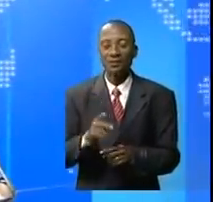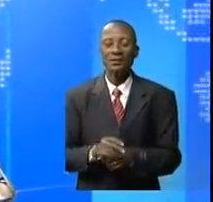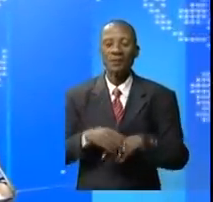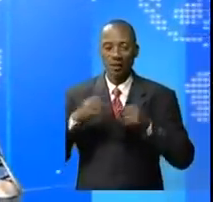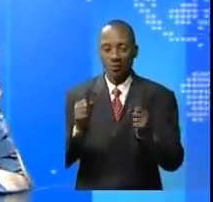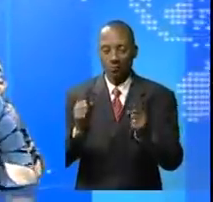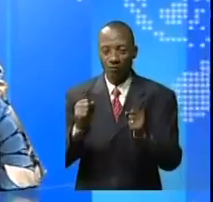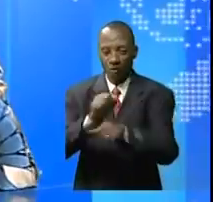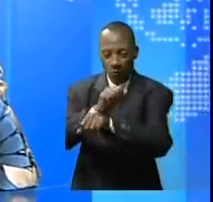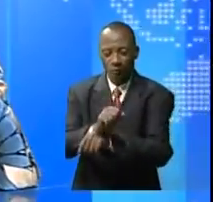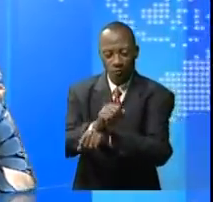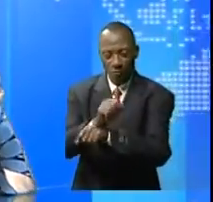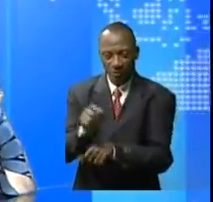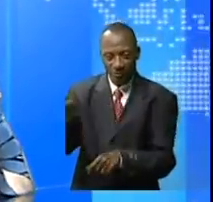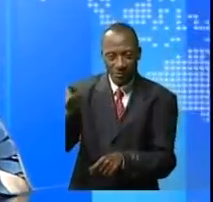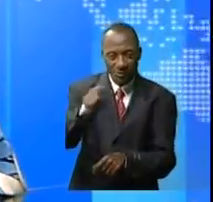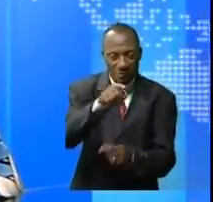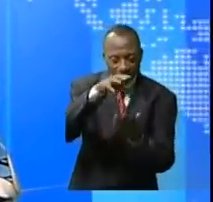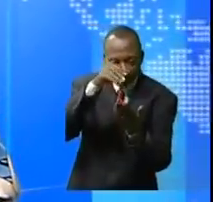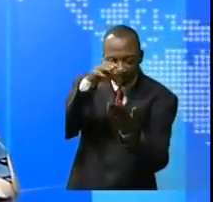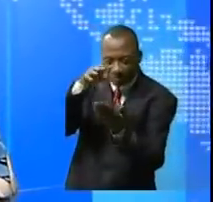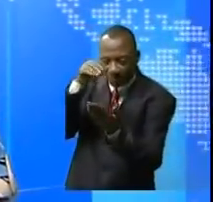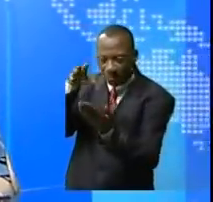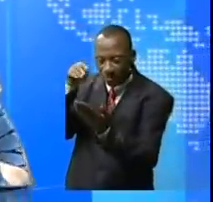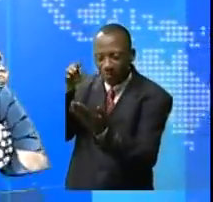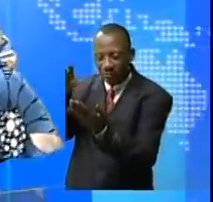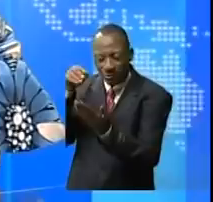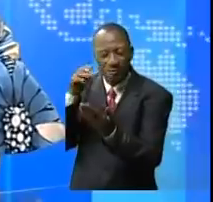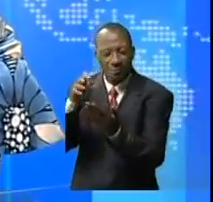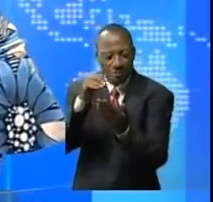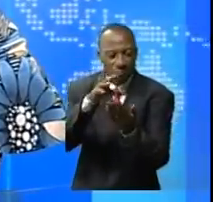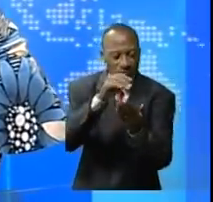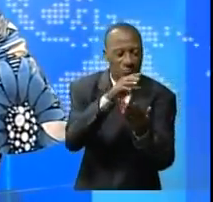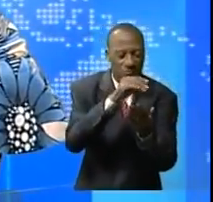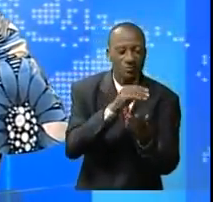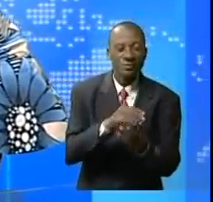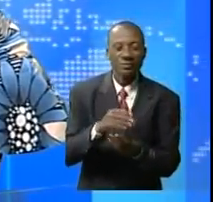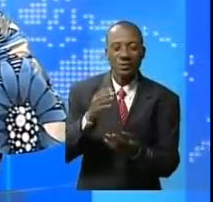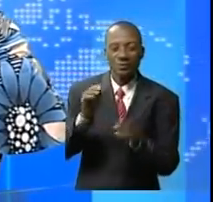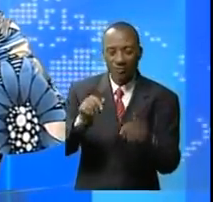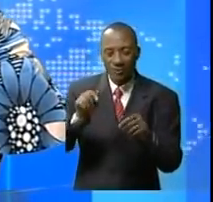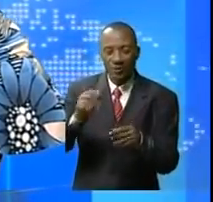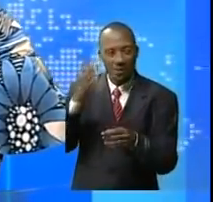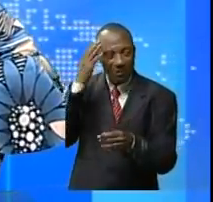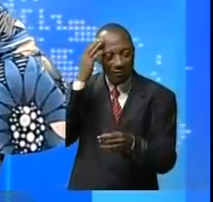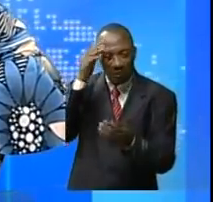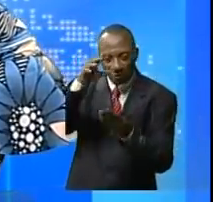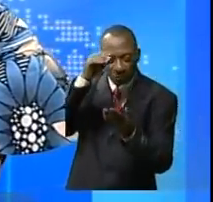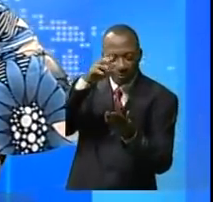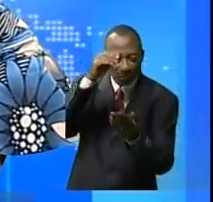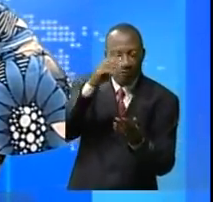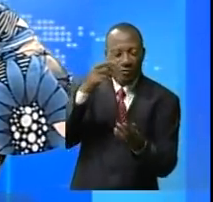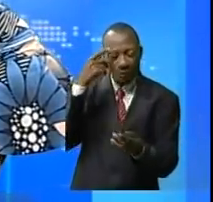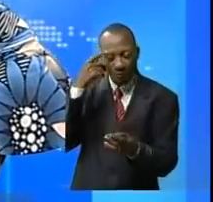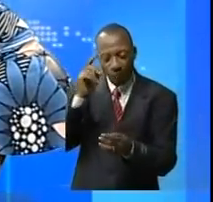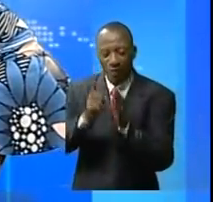le pouvoir coutumier est en train de solliciter l'appui de tout le chef coutumier pour l'épanouissement de cette population.